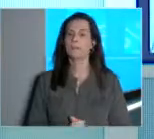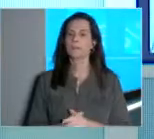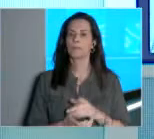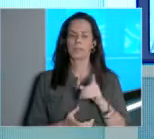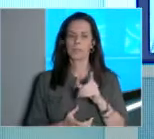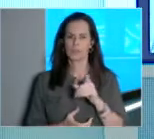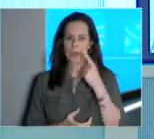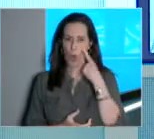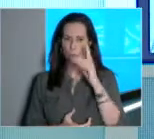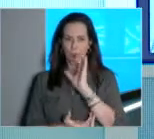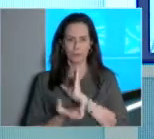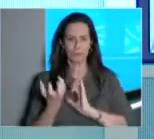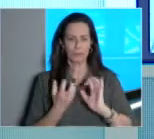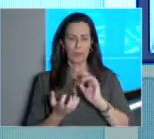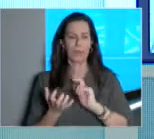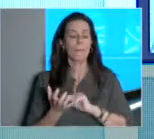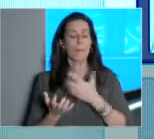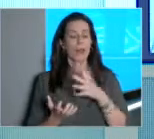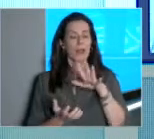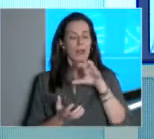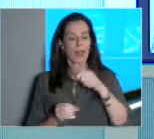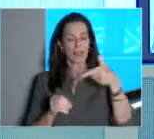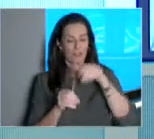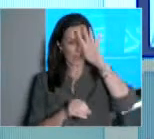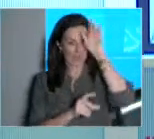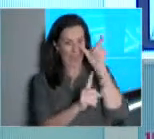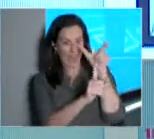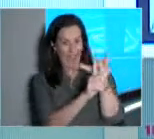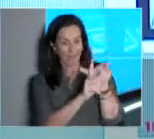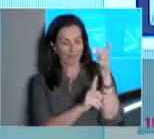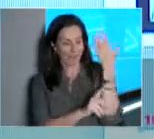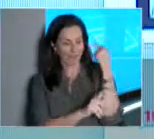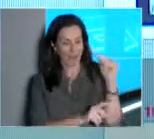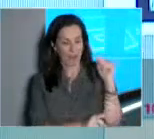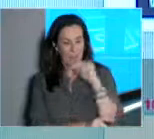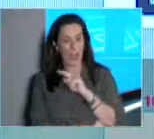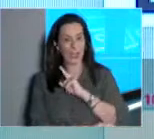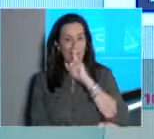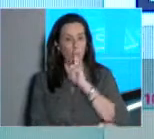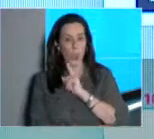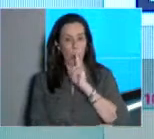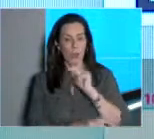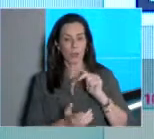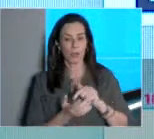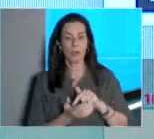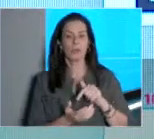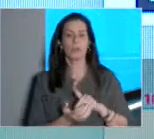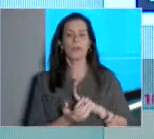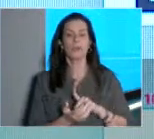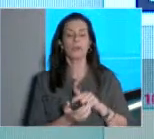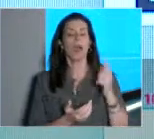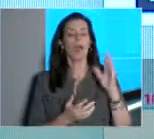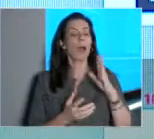סוערים זו הכותרת הראשית. בתגובה לתפיסת מכלית הנפט האיראנית שהייתה בדרכה לסוריה, השתלטו כוחות משמרות המהפכה על